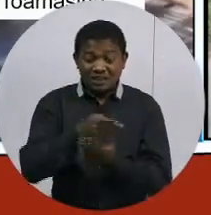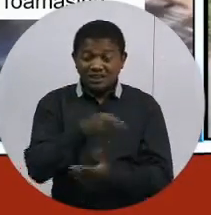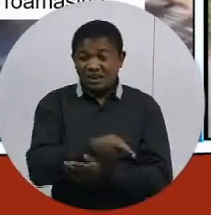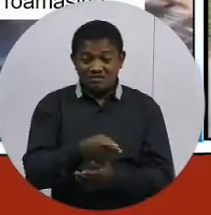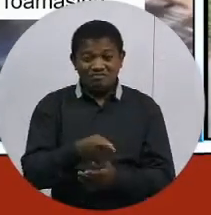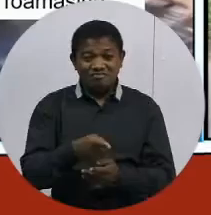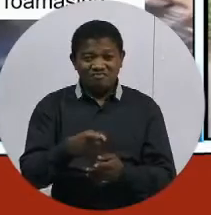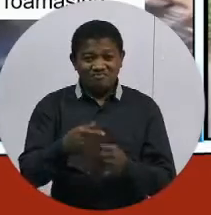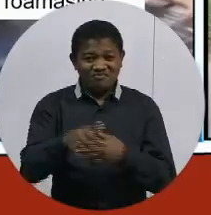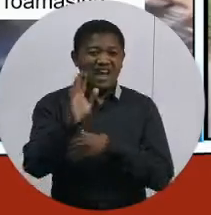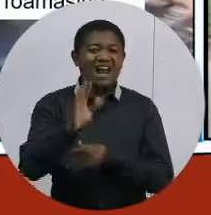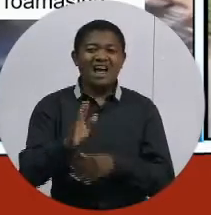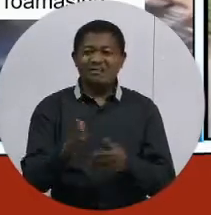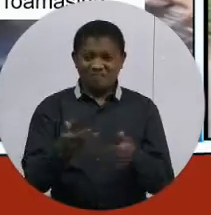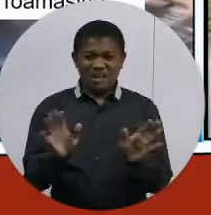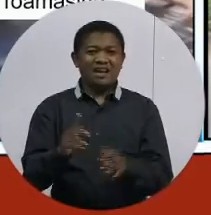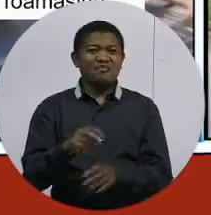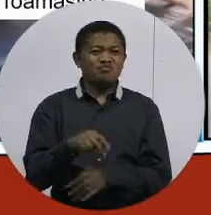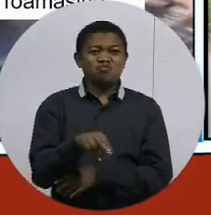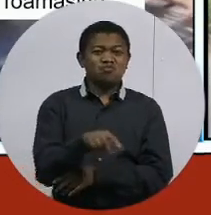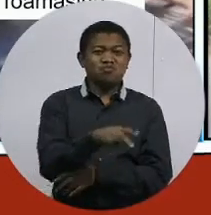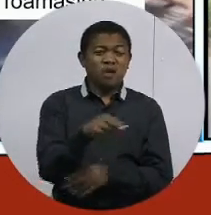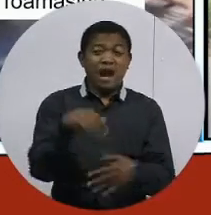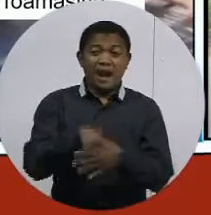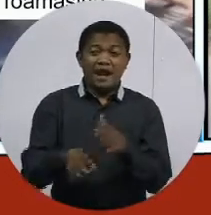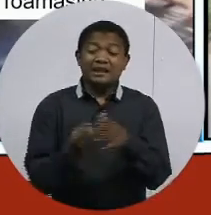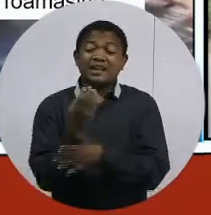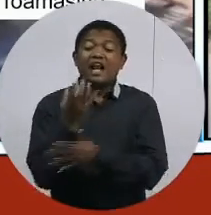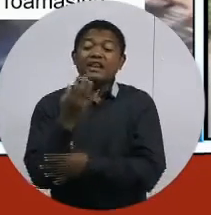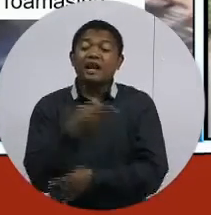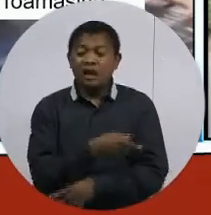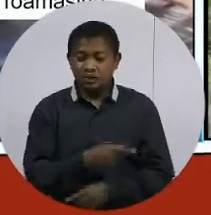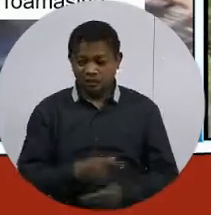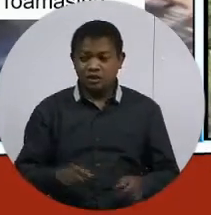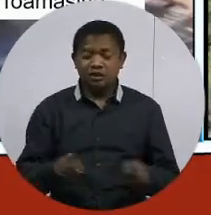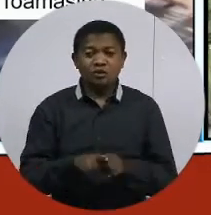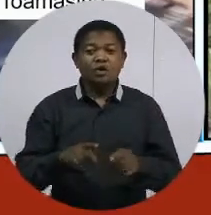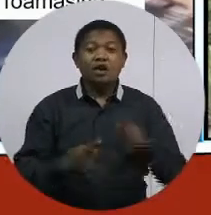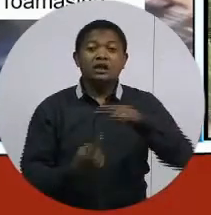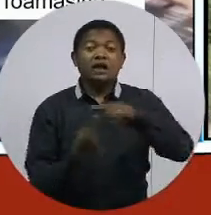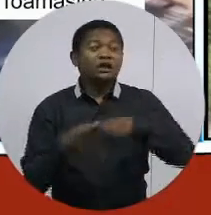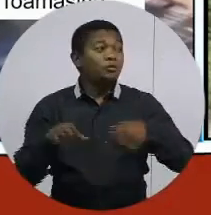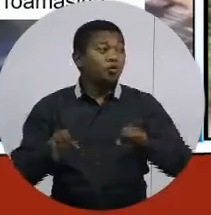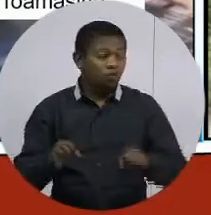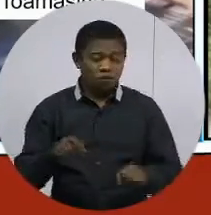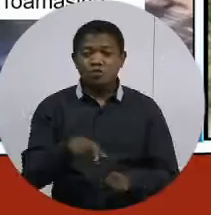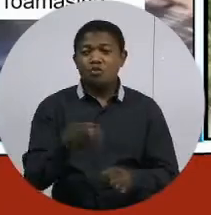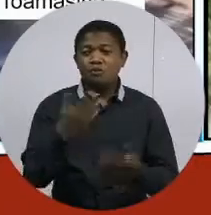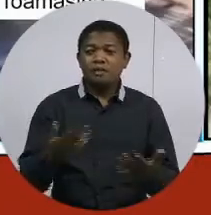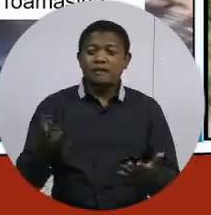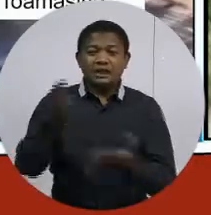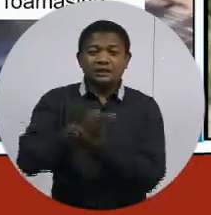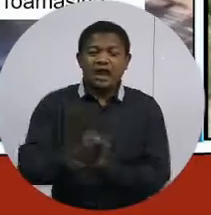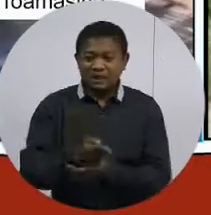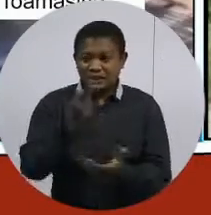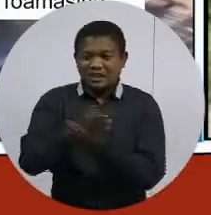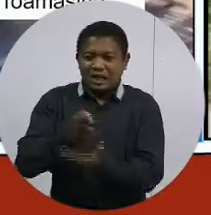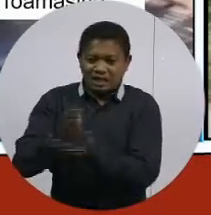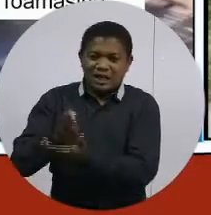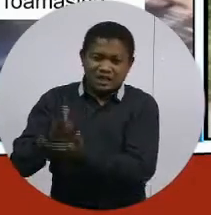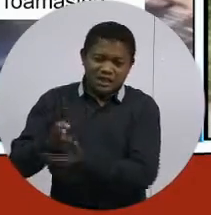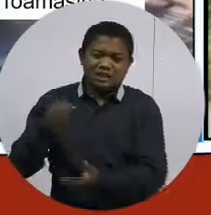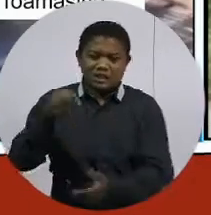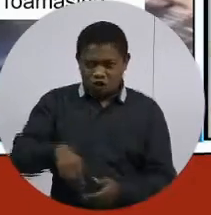aloha tany. Betsaka ihany koa amin'izao fotoana izao ny taxi moto mitondra mpandeha amin'ny lalam-pirenena faharoa iny ka sarina avokoa izany